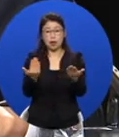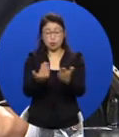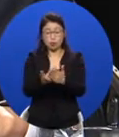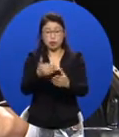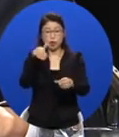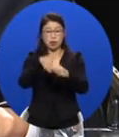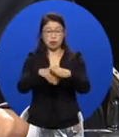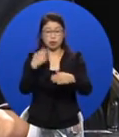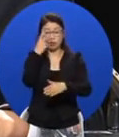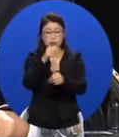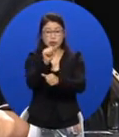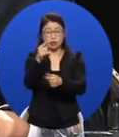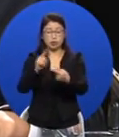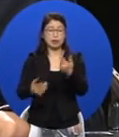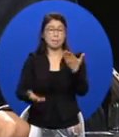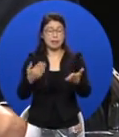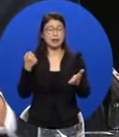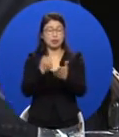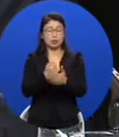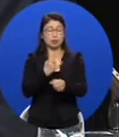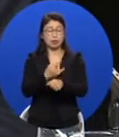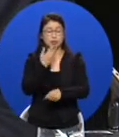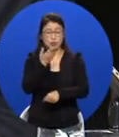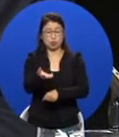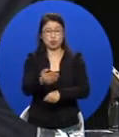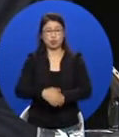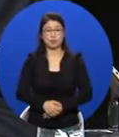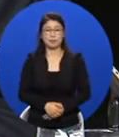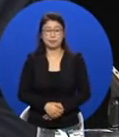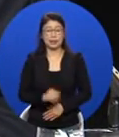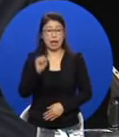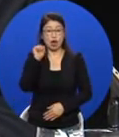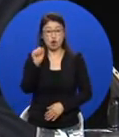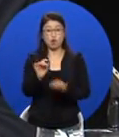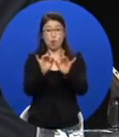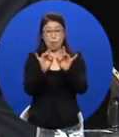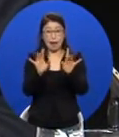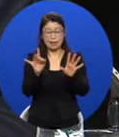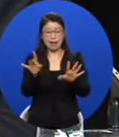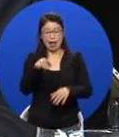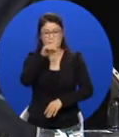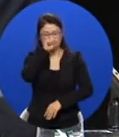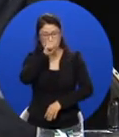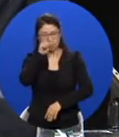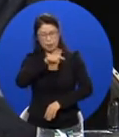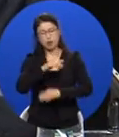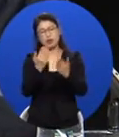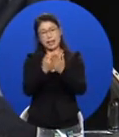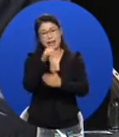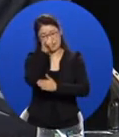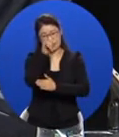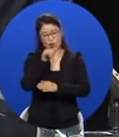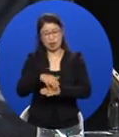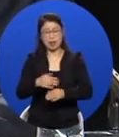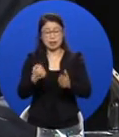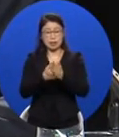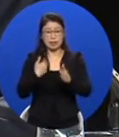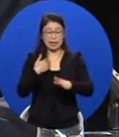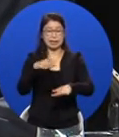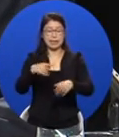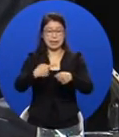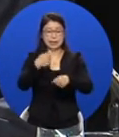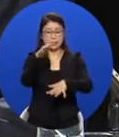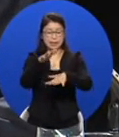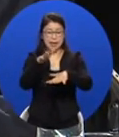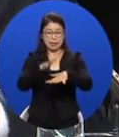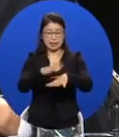거니까 이 자리에서 이야기하지 마시고요. 자, 후보자마다 자기 장점과 단점이 다 있습니다. 저는 1차 산업과 농업과 경제